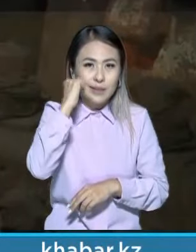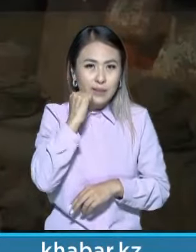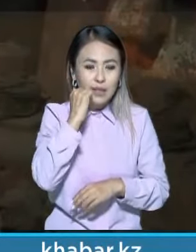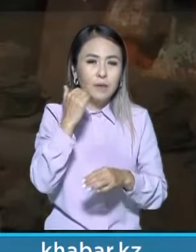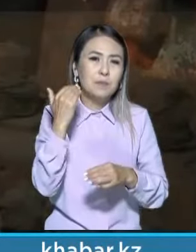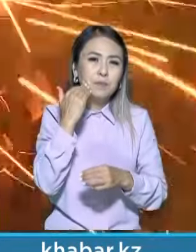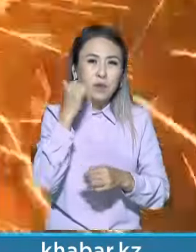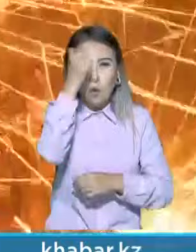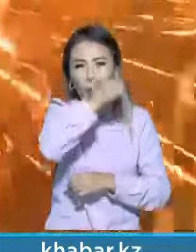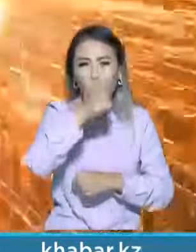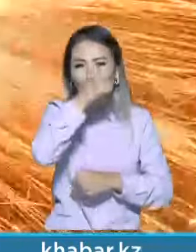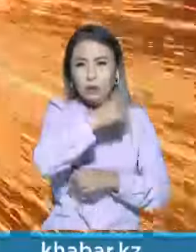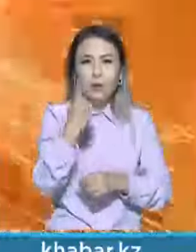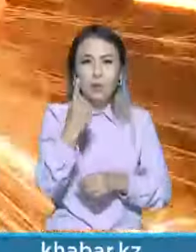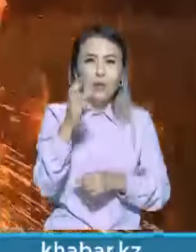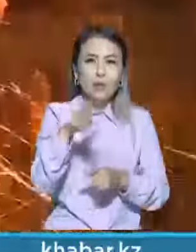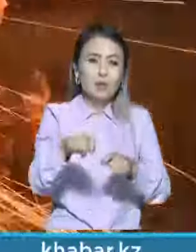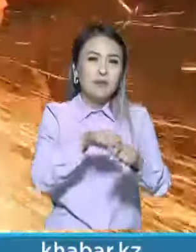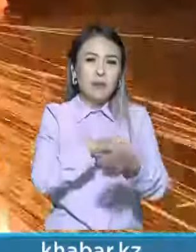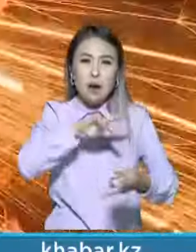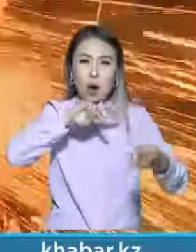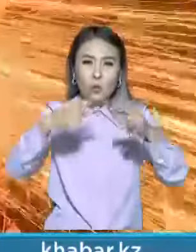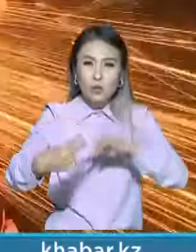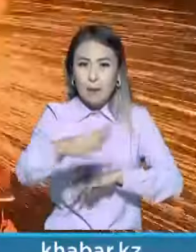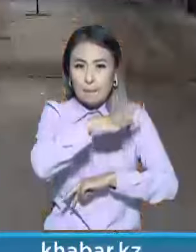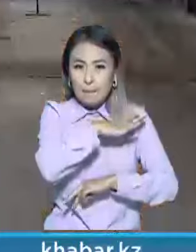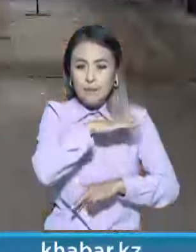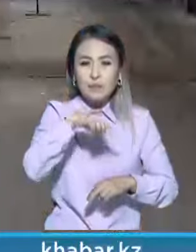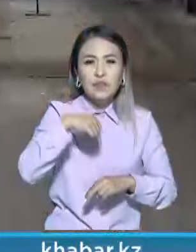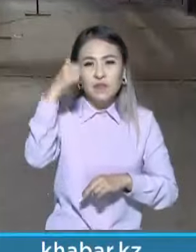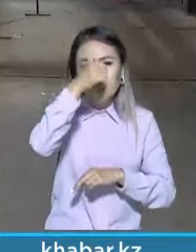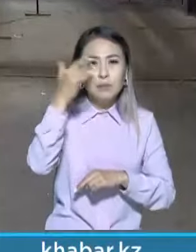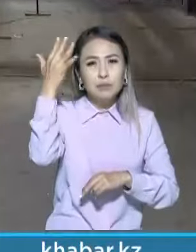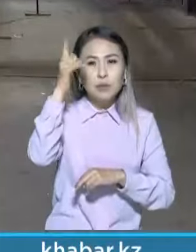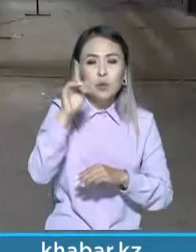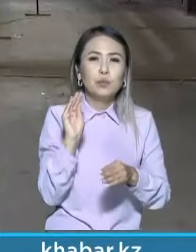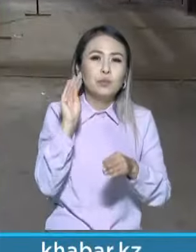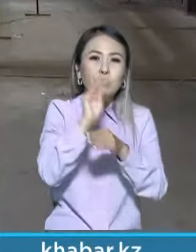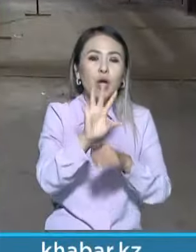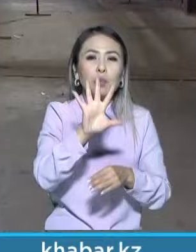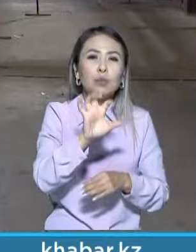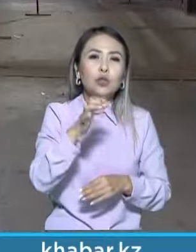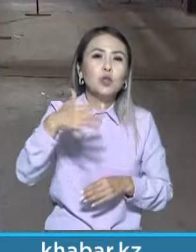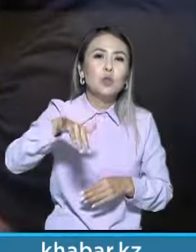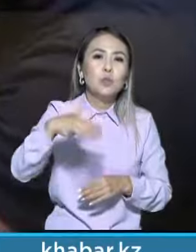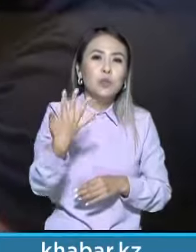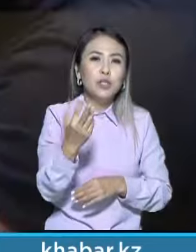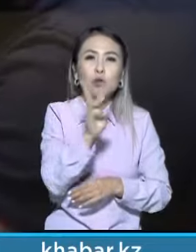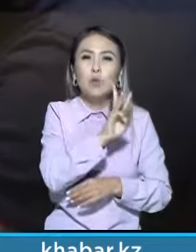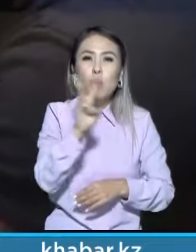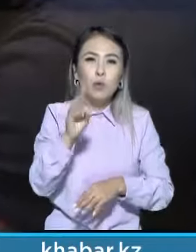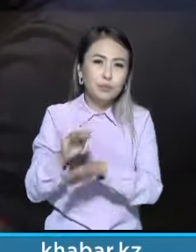жылына шамамен 1 шақырым желі ауыстырылатын. Биыл бұл мақсатқа үкіметтен қосымша 555 миллион теңге